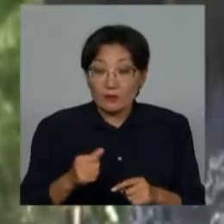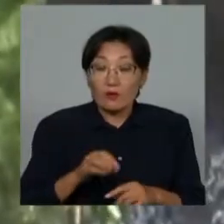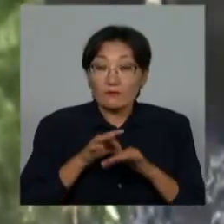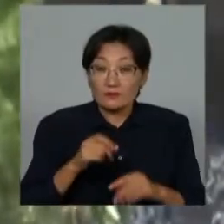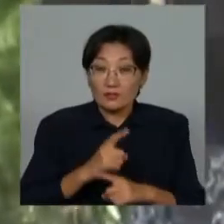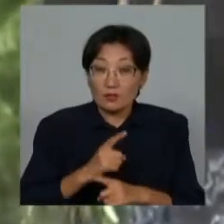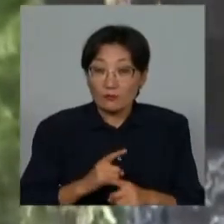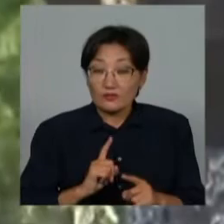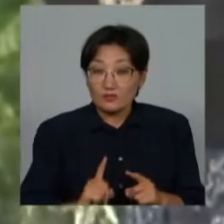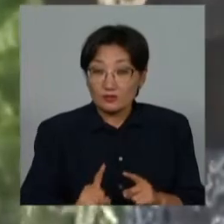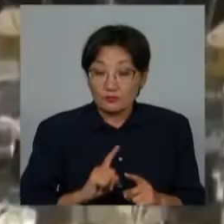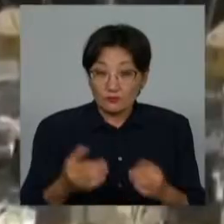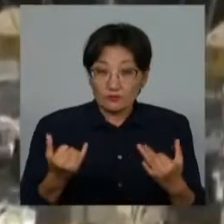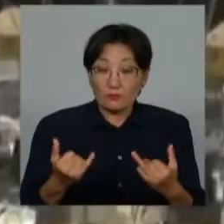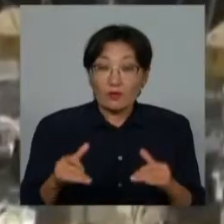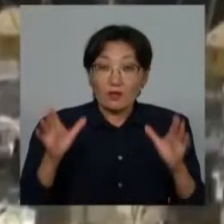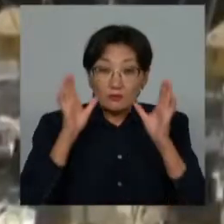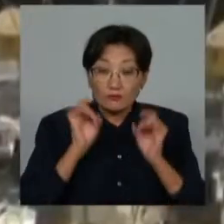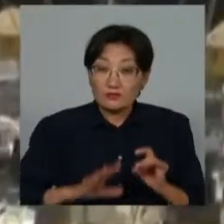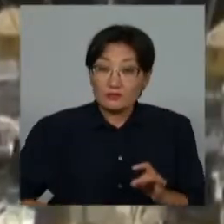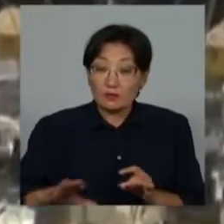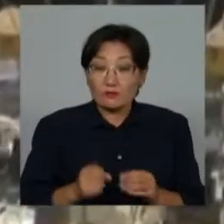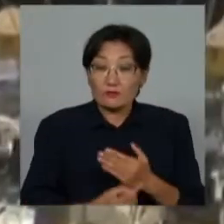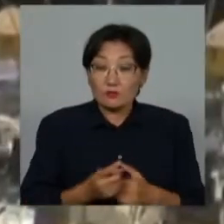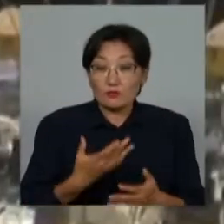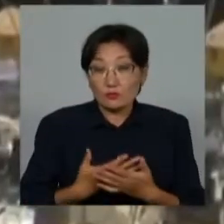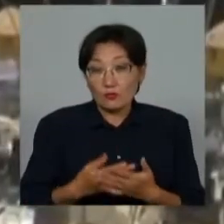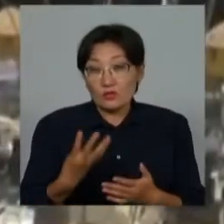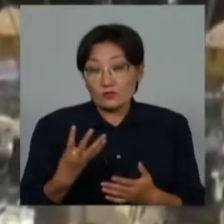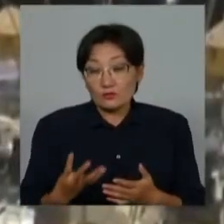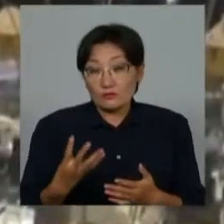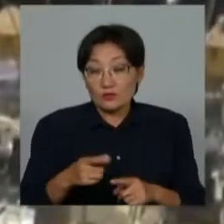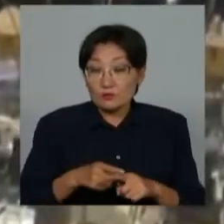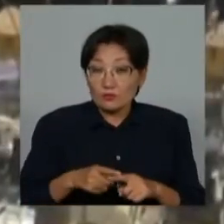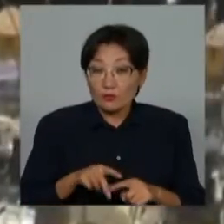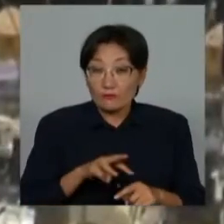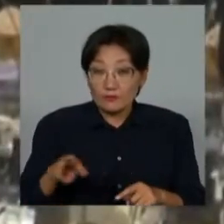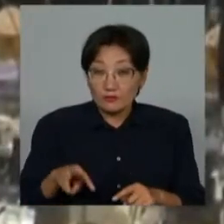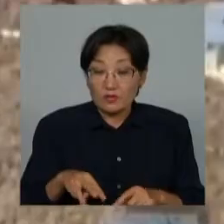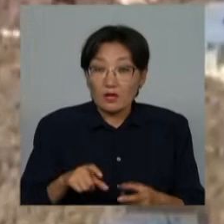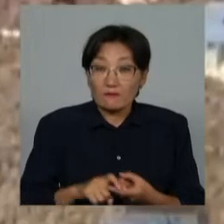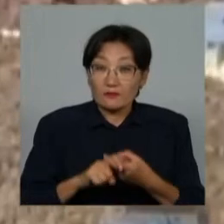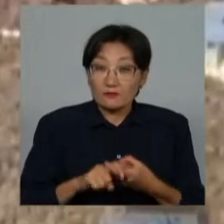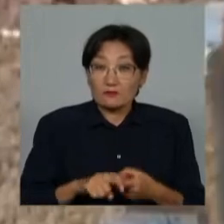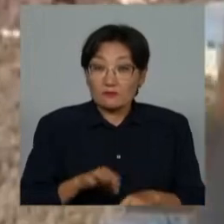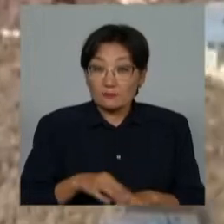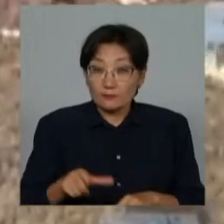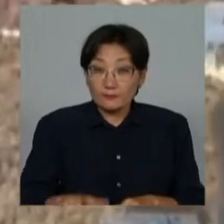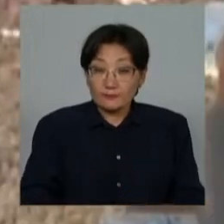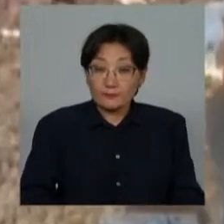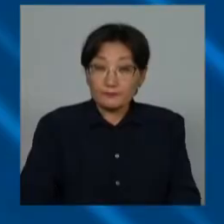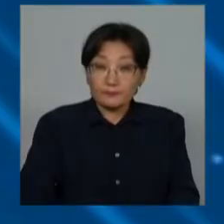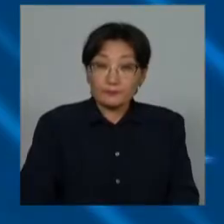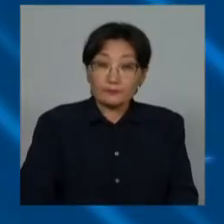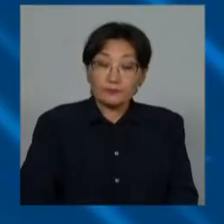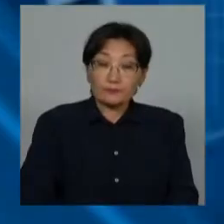на передвижение. На сегодня в Исламской Республике выявлено около 4,5 миллионов инфицированных.